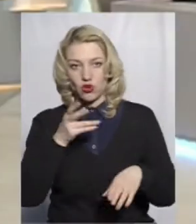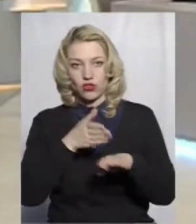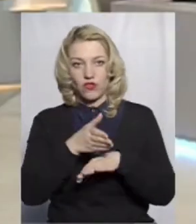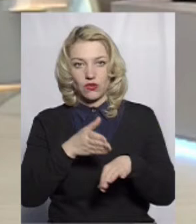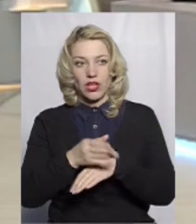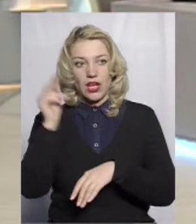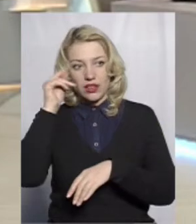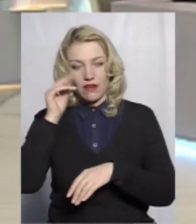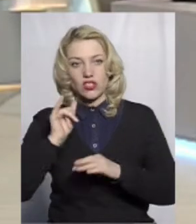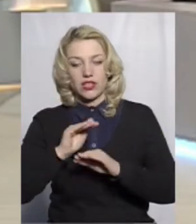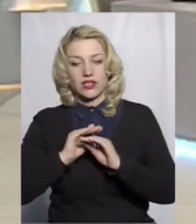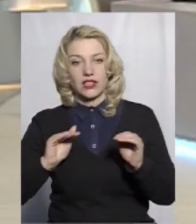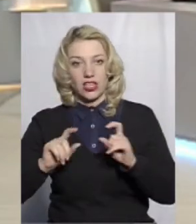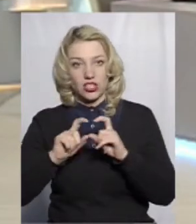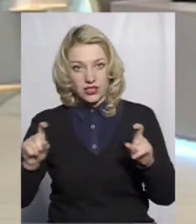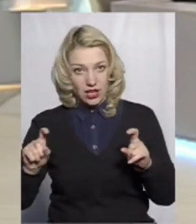дитячих закладів.